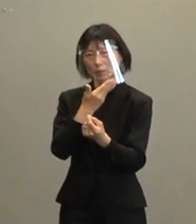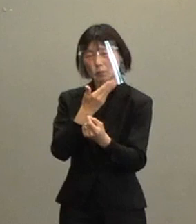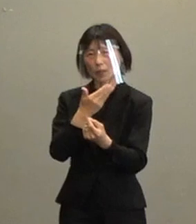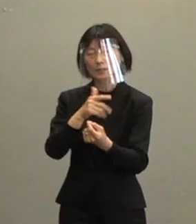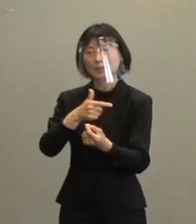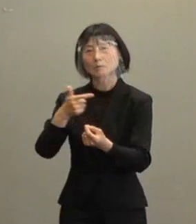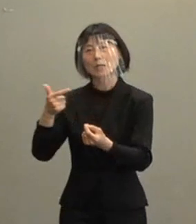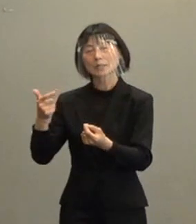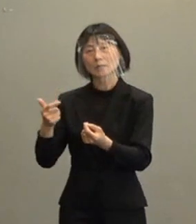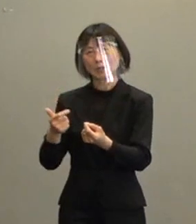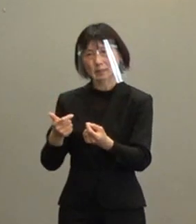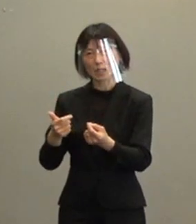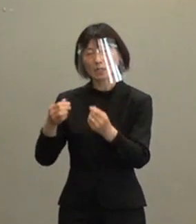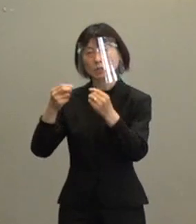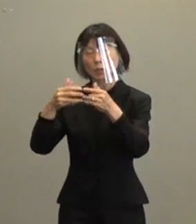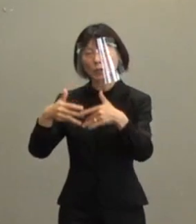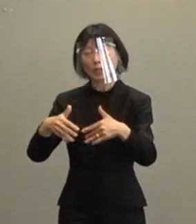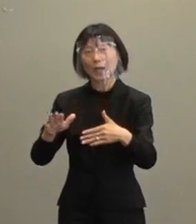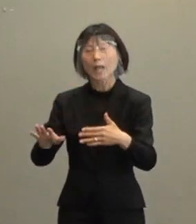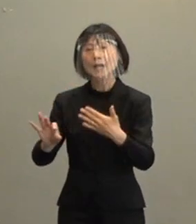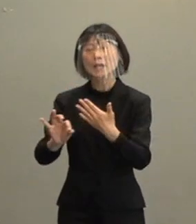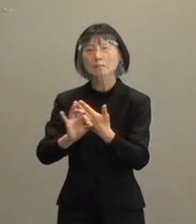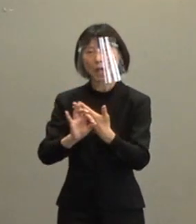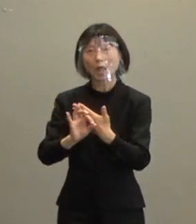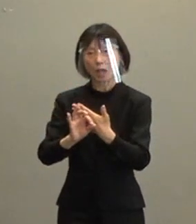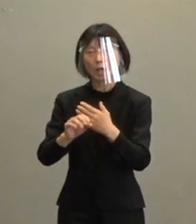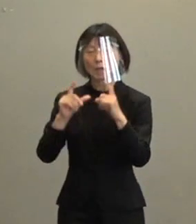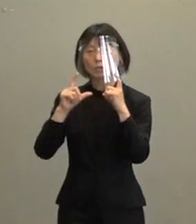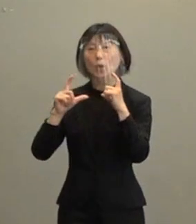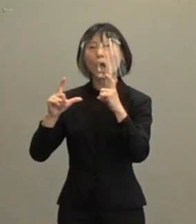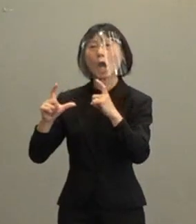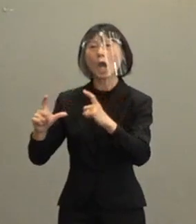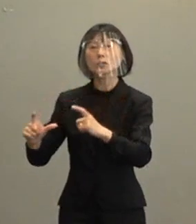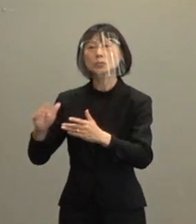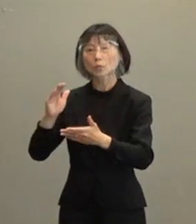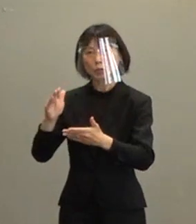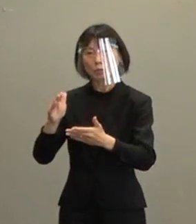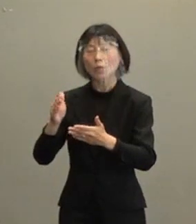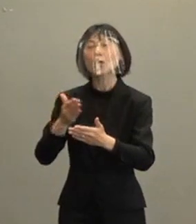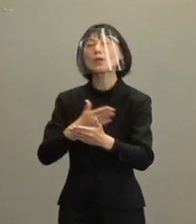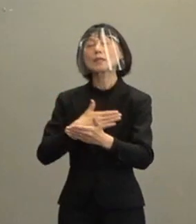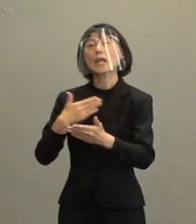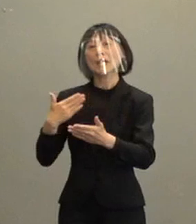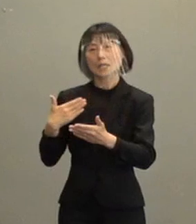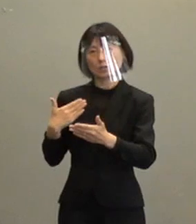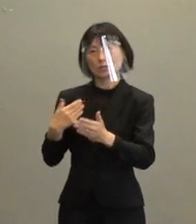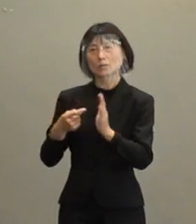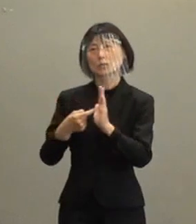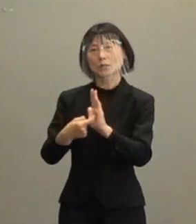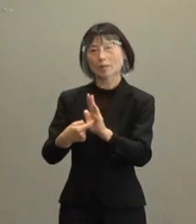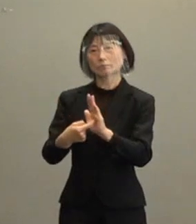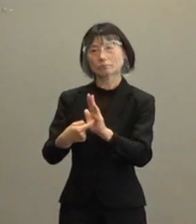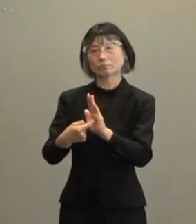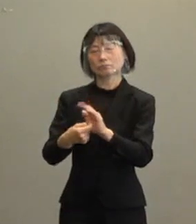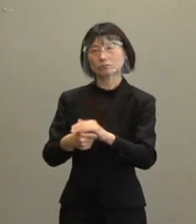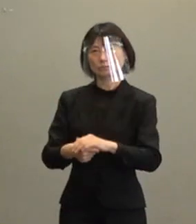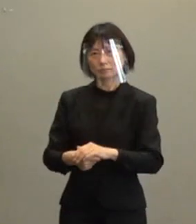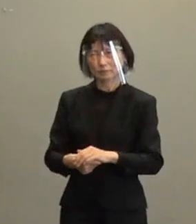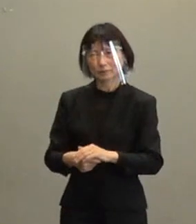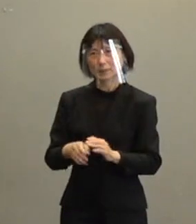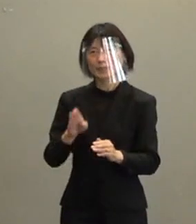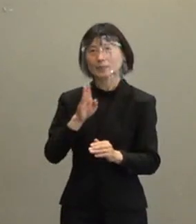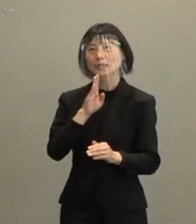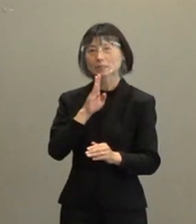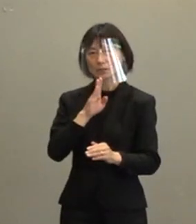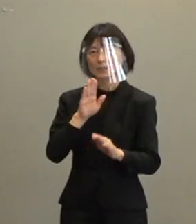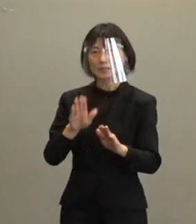な条件があればマスクを外すことも可能だよという表現ではですね、現実